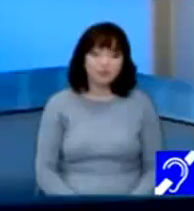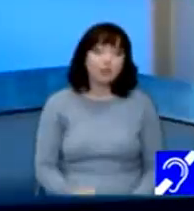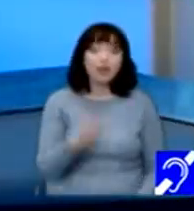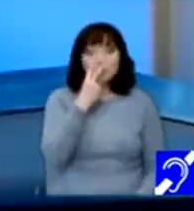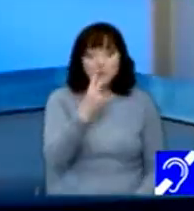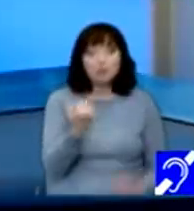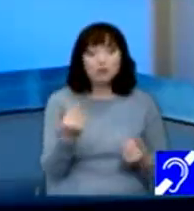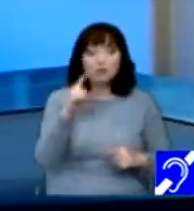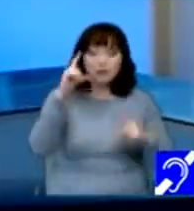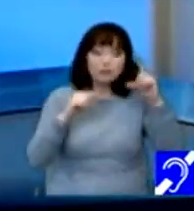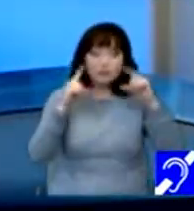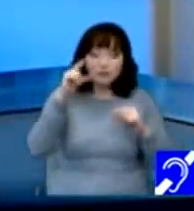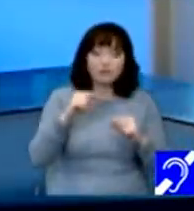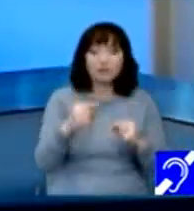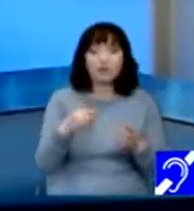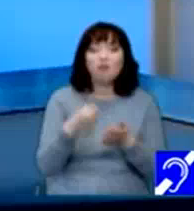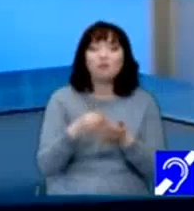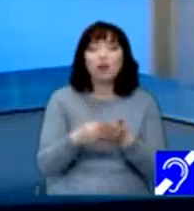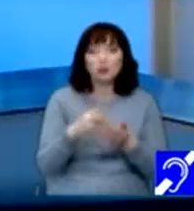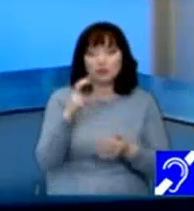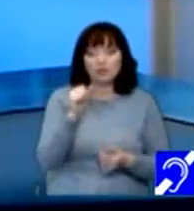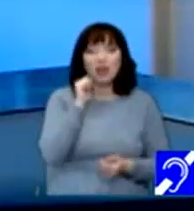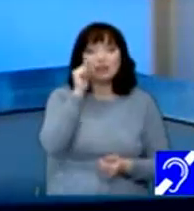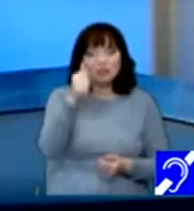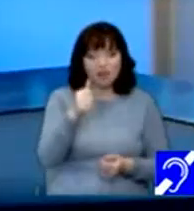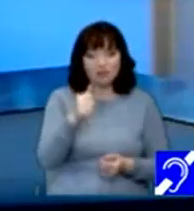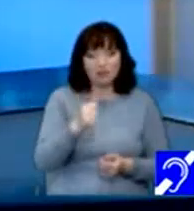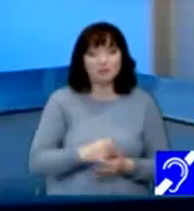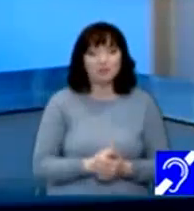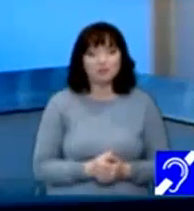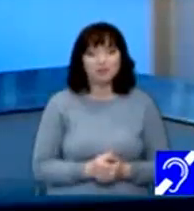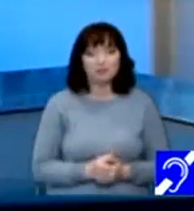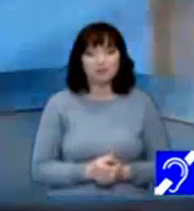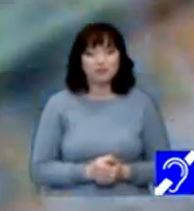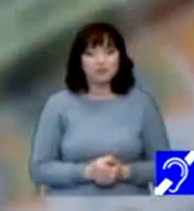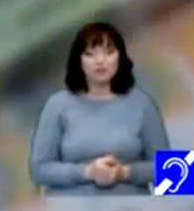Să vedem acum cotațiile valutare stabilite pentru mâine de Banca Națională a Moldovei.